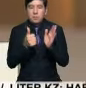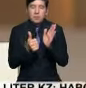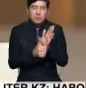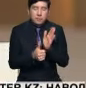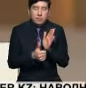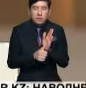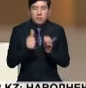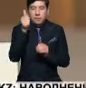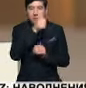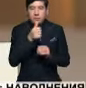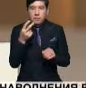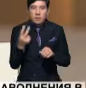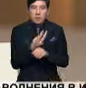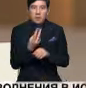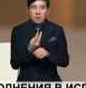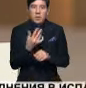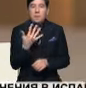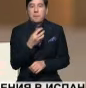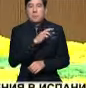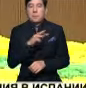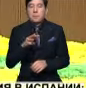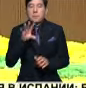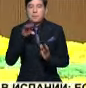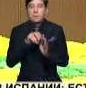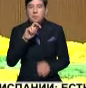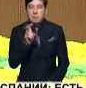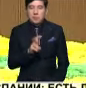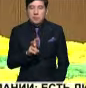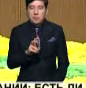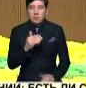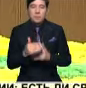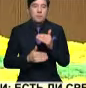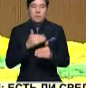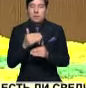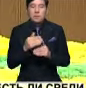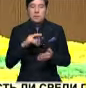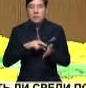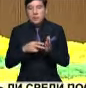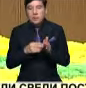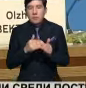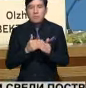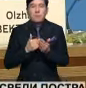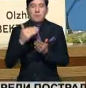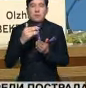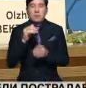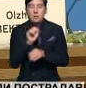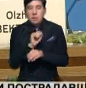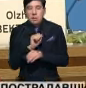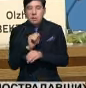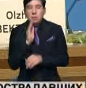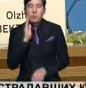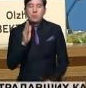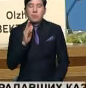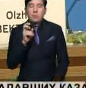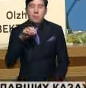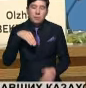отраслевой экспорт удвоился, превысив 5 миллиардов долларов. Поскольку мы стремимся превратить агропромышленный комплекс в высокотехнологичный сектор, будет реализовано